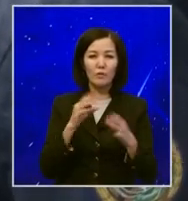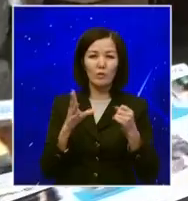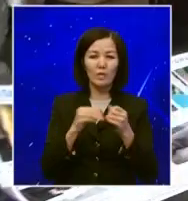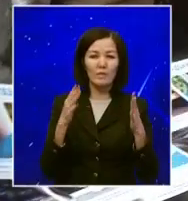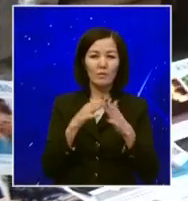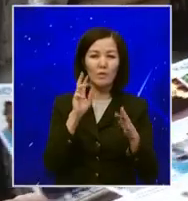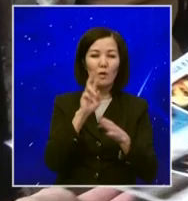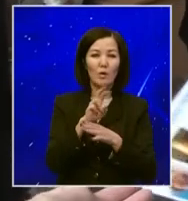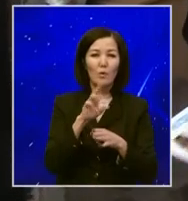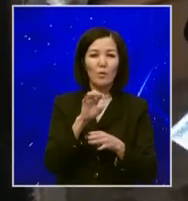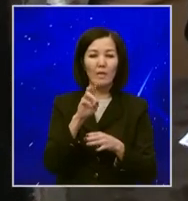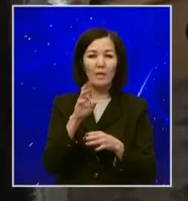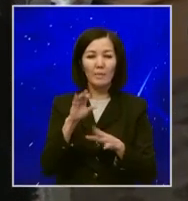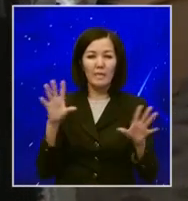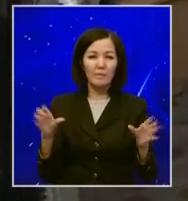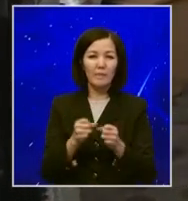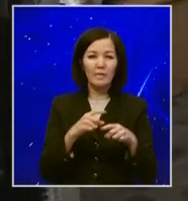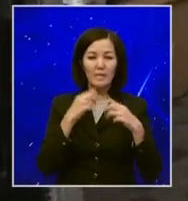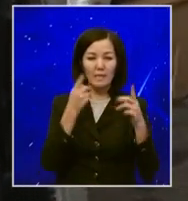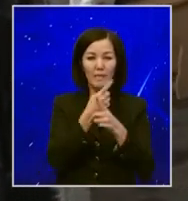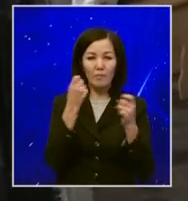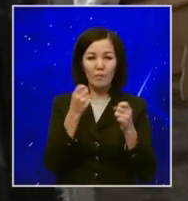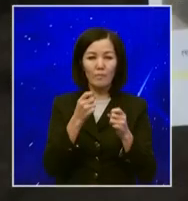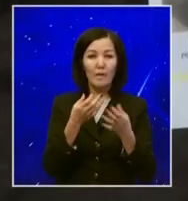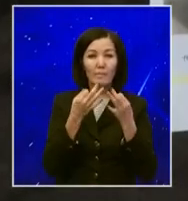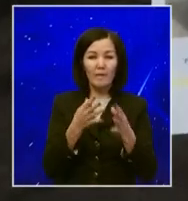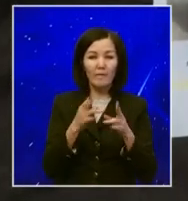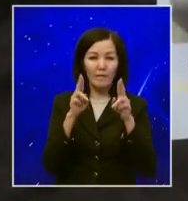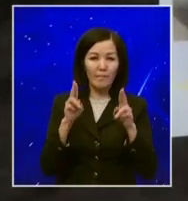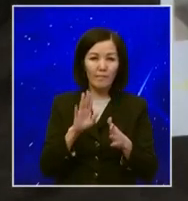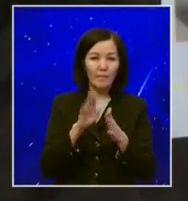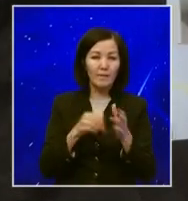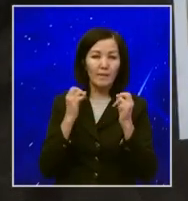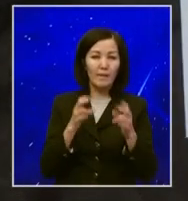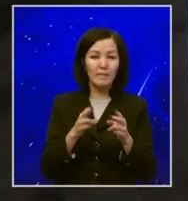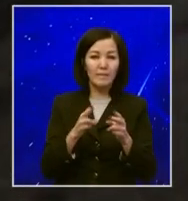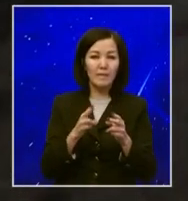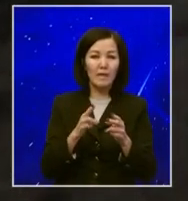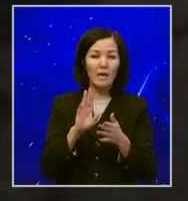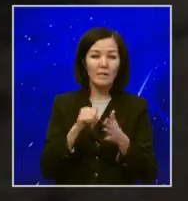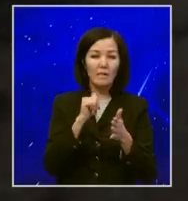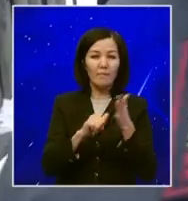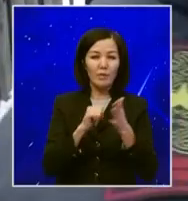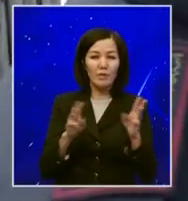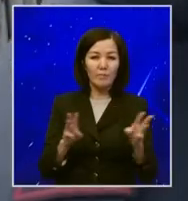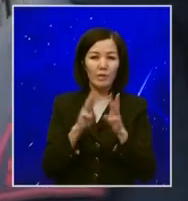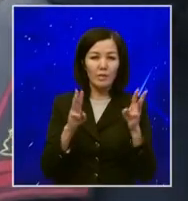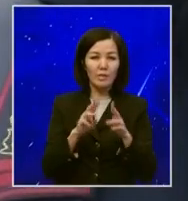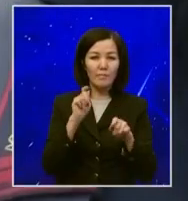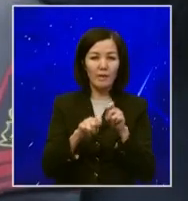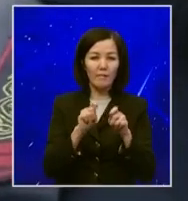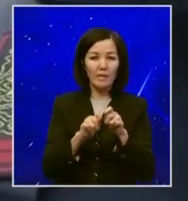селе Отигенбаттер. Спасатели напомнили гражданам об элементарных правилах безопасности, основных причинах возгорания пожара и